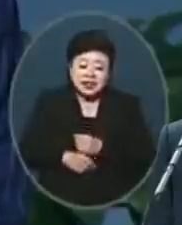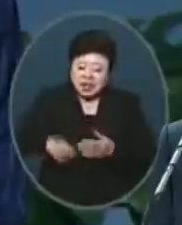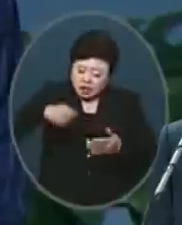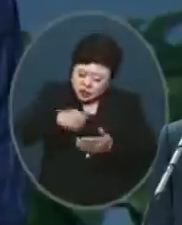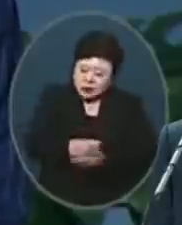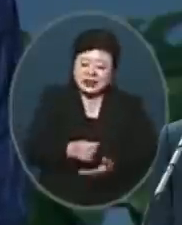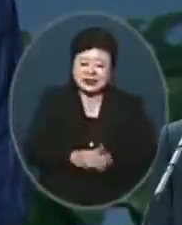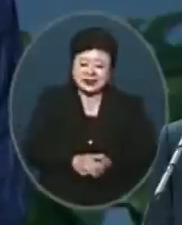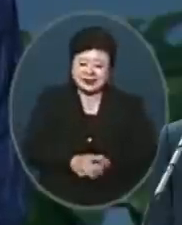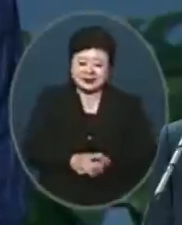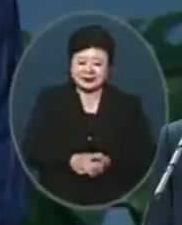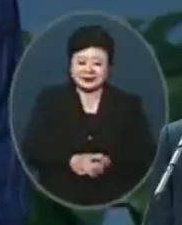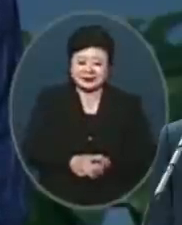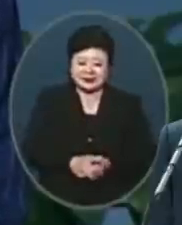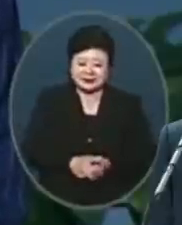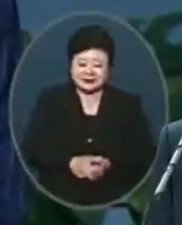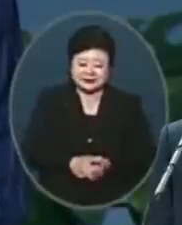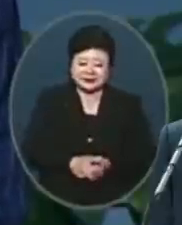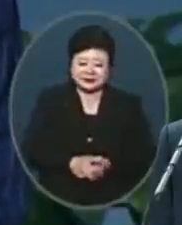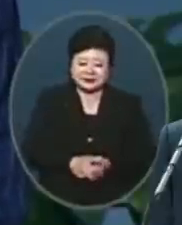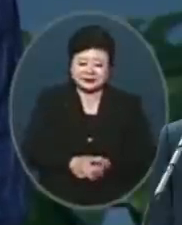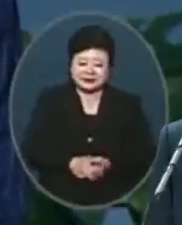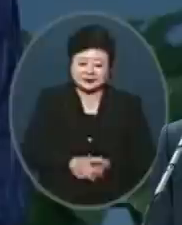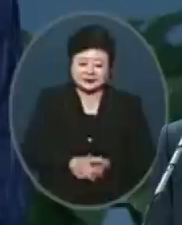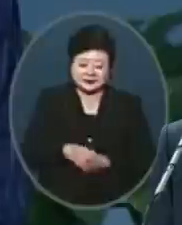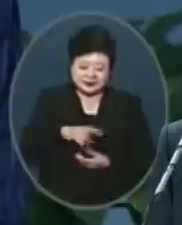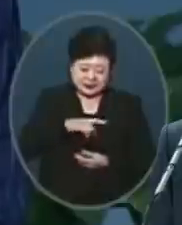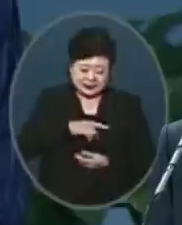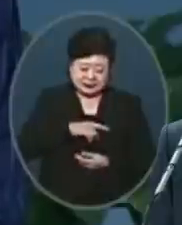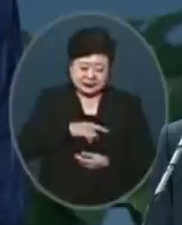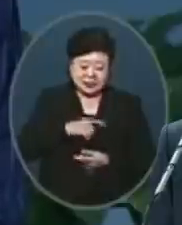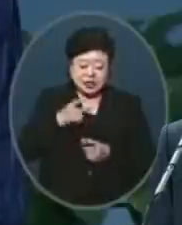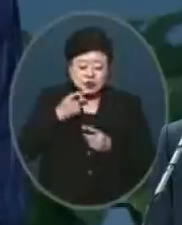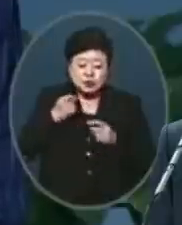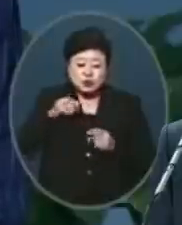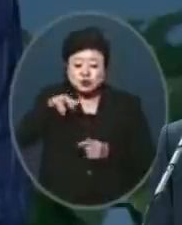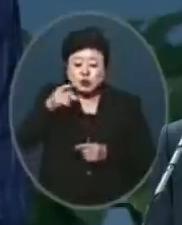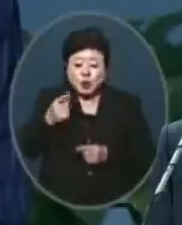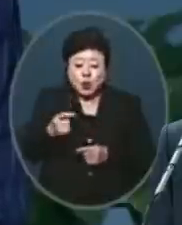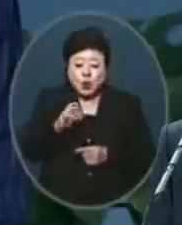있다. 그래서 조용히